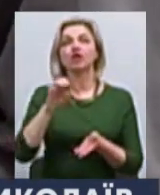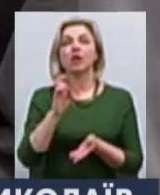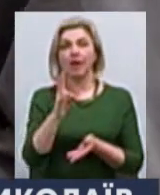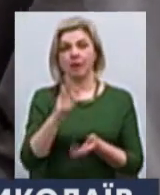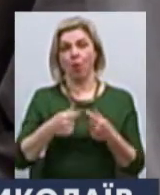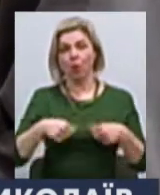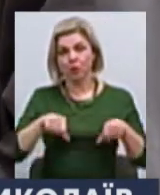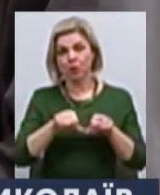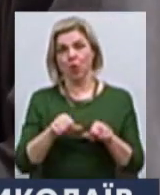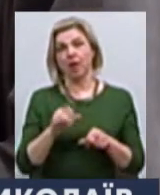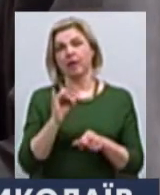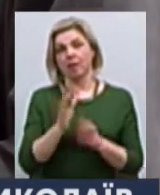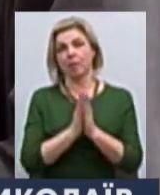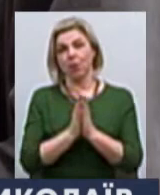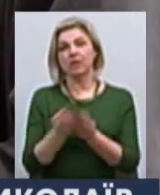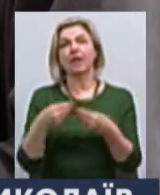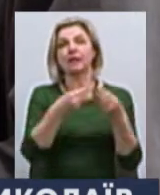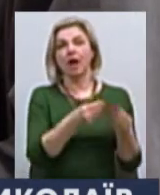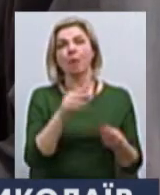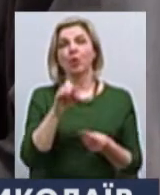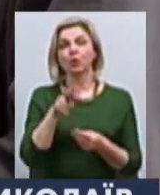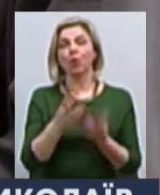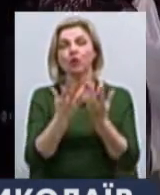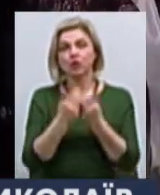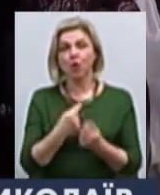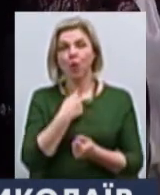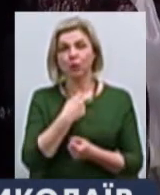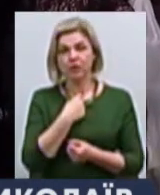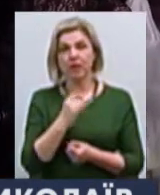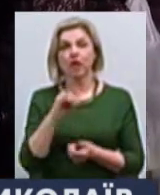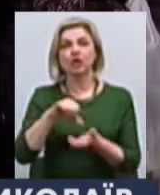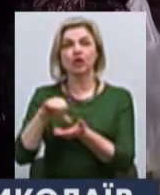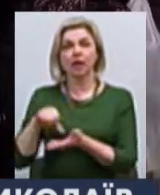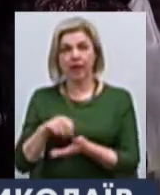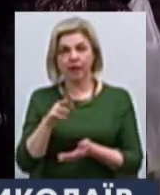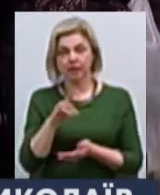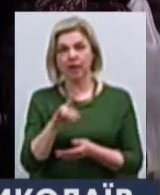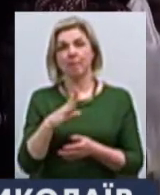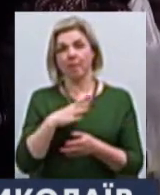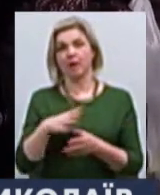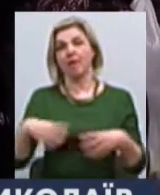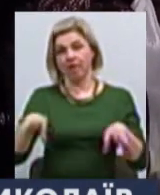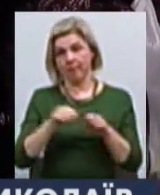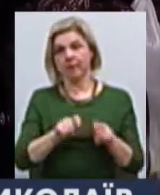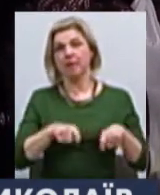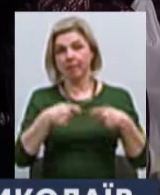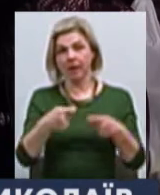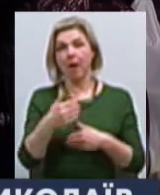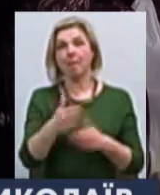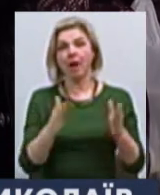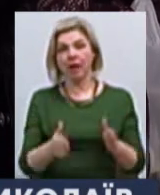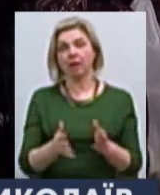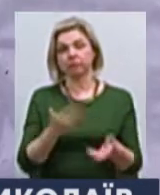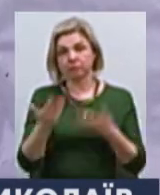окружної комісії та попросила надати протокол підрахунку голосів. Члени ДВК власноруч передали пакет, вона його розпакувала